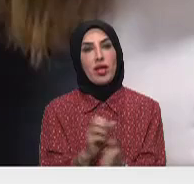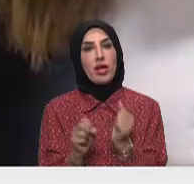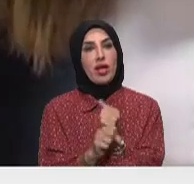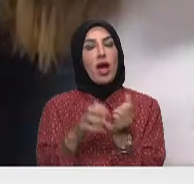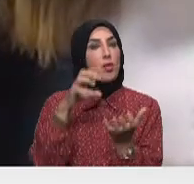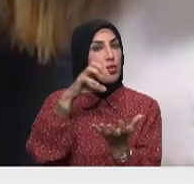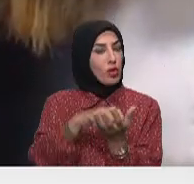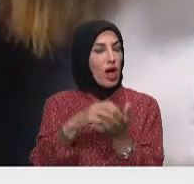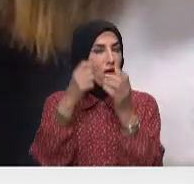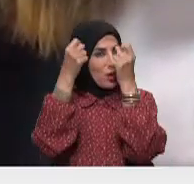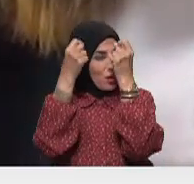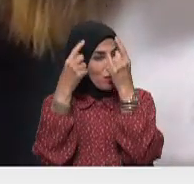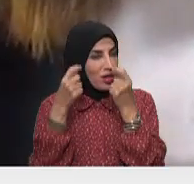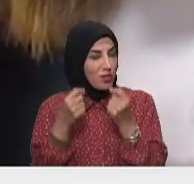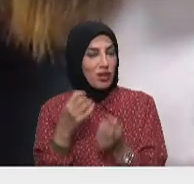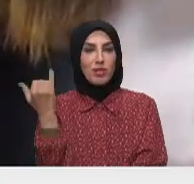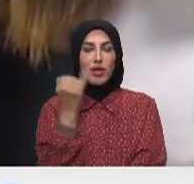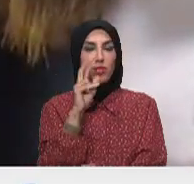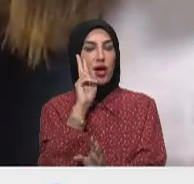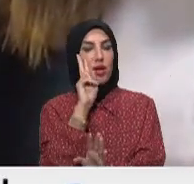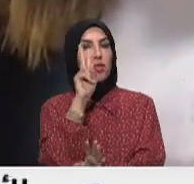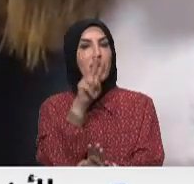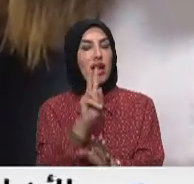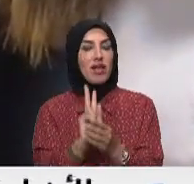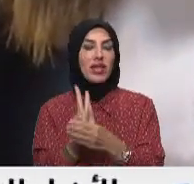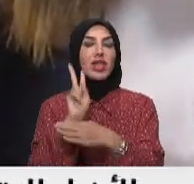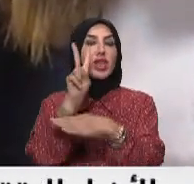ولموقعها المهم المطل على كافة